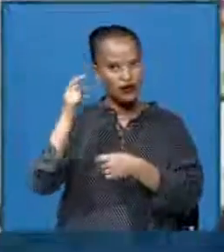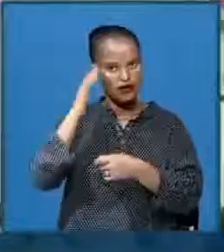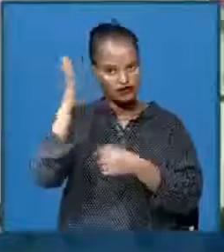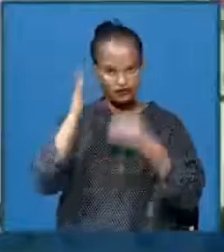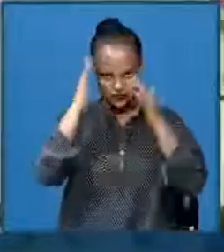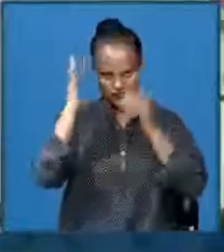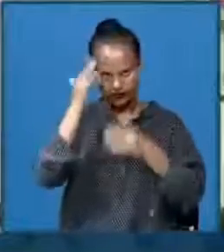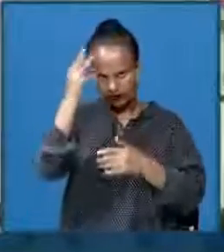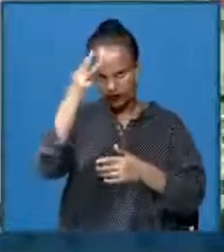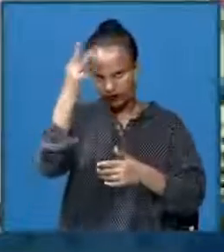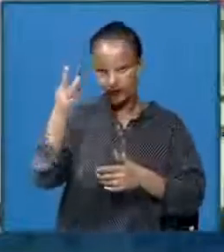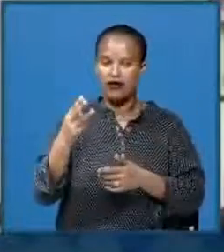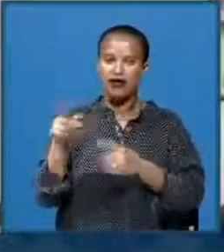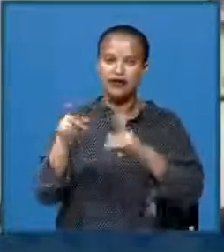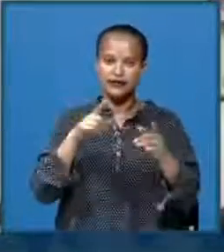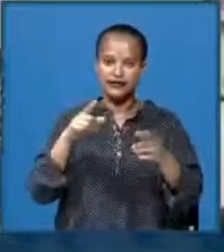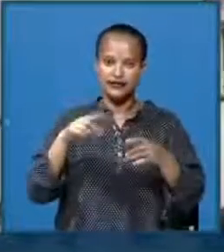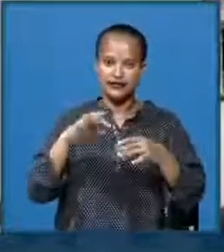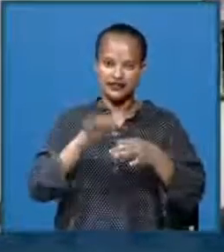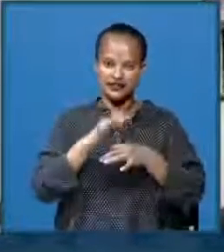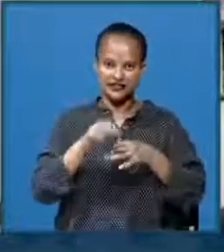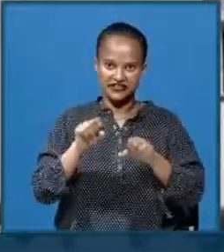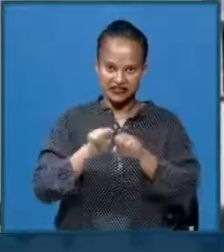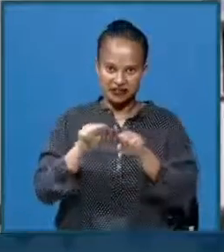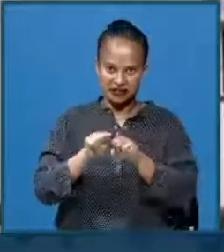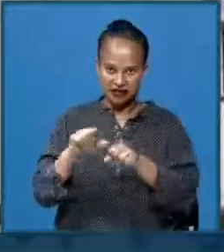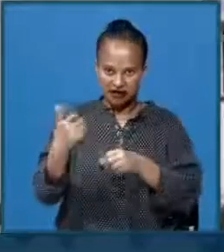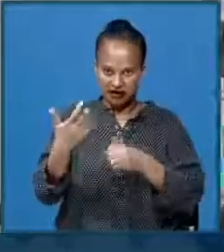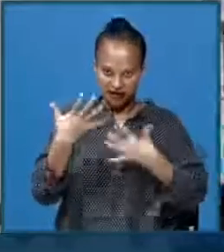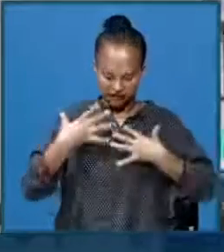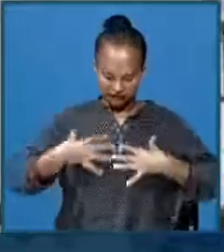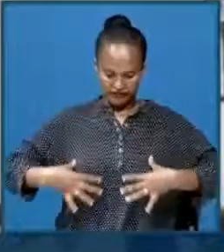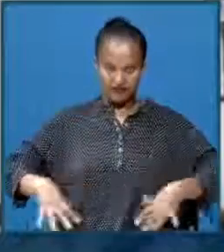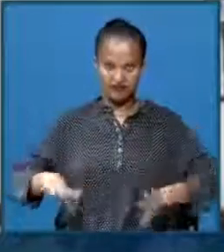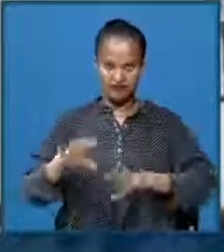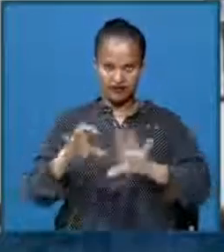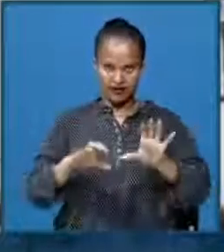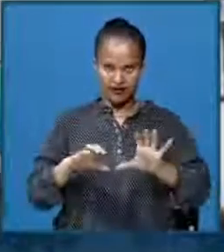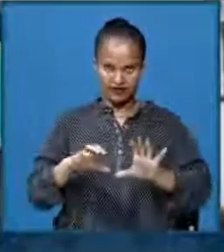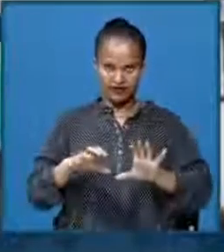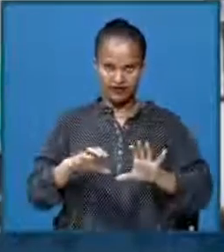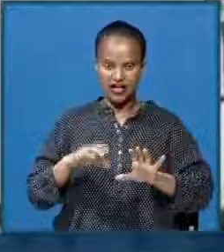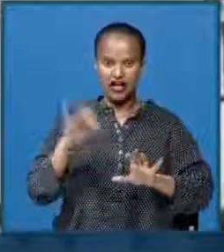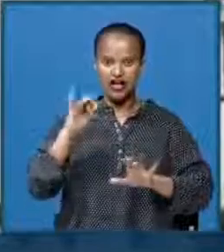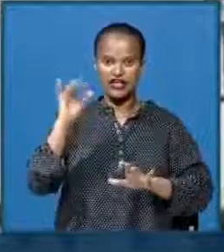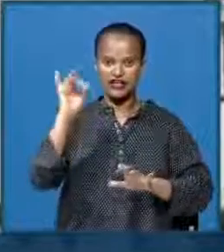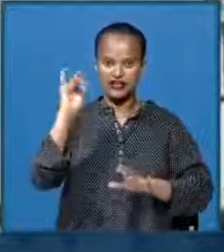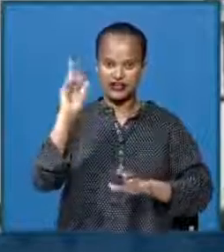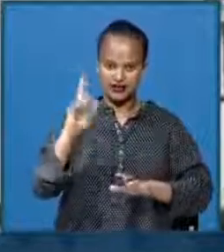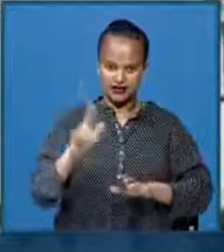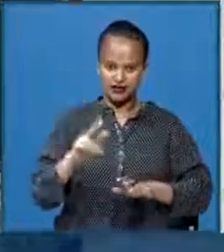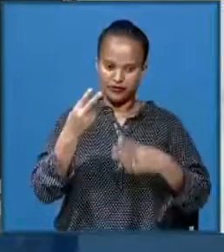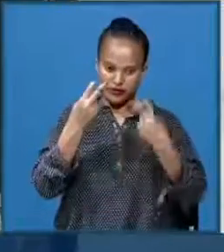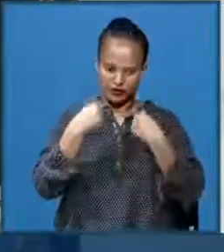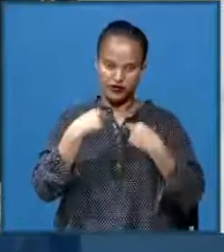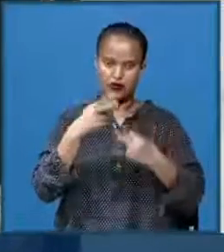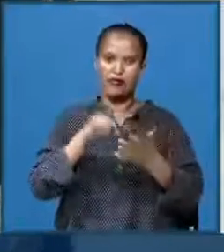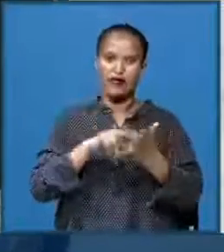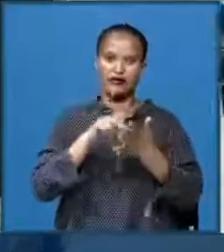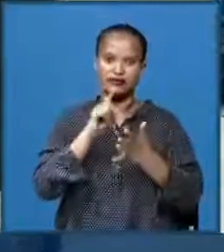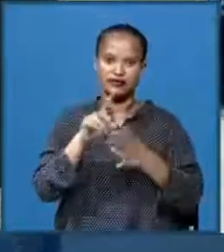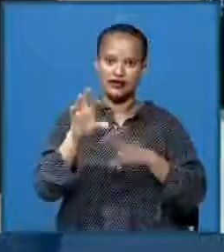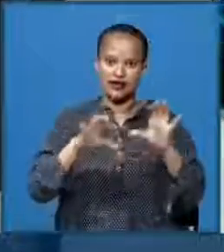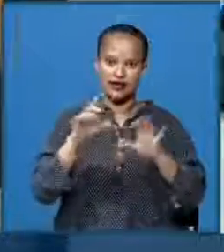ፈንቲርካ ኣብ ክንዲ ጥልፍን ካሊእ ጫማን መብረቕረቕቲ ነገራትን ድማ ብሌንጀር ያው ከምትሪኦ ኣለኻ ማለት እዩ ጌርና